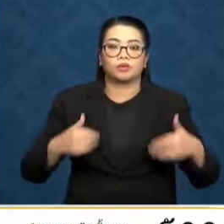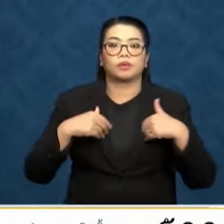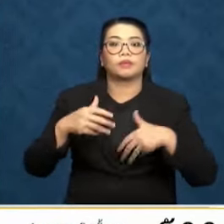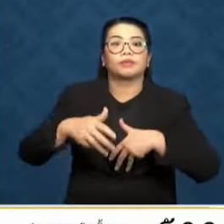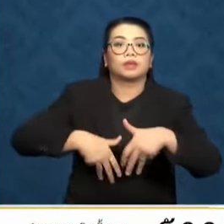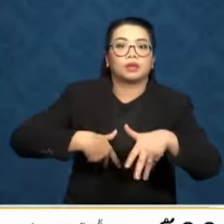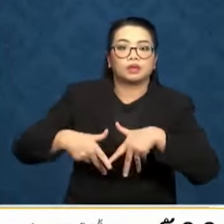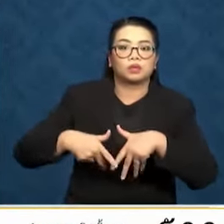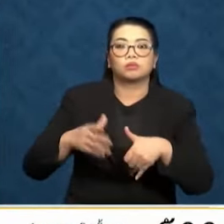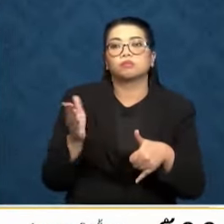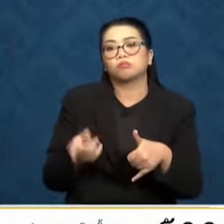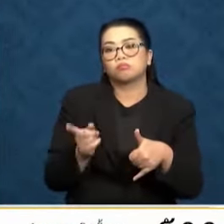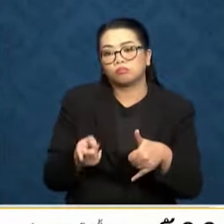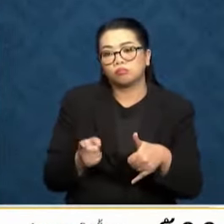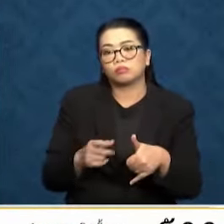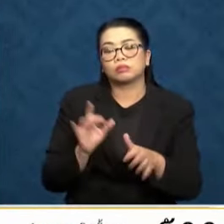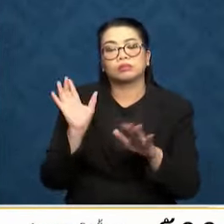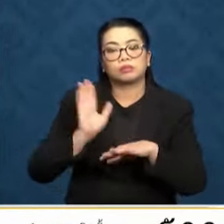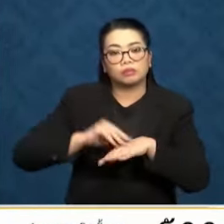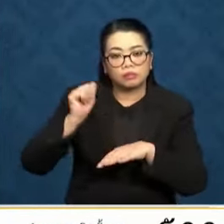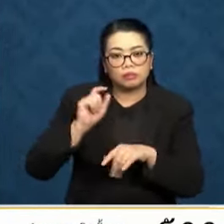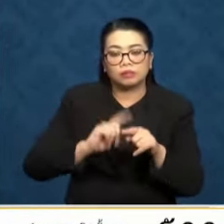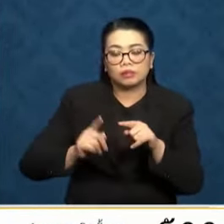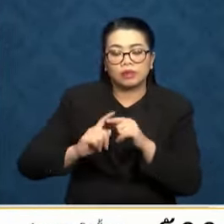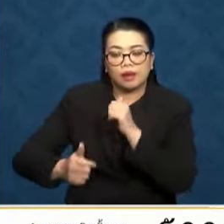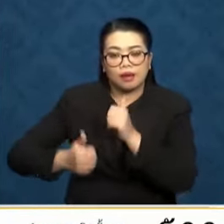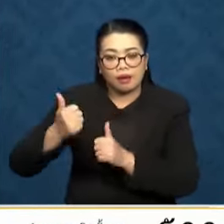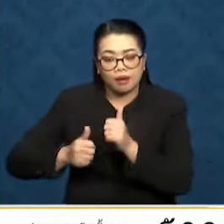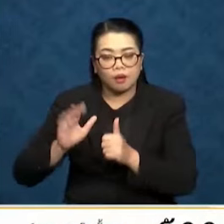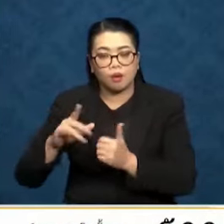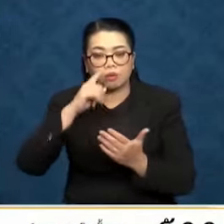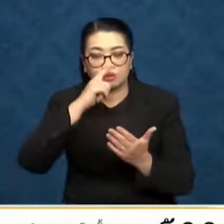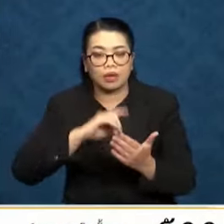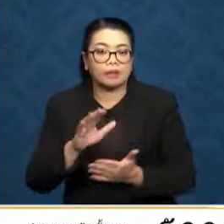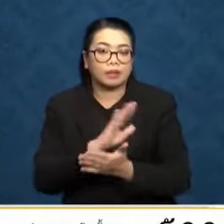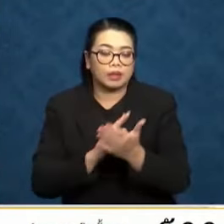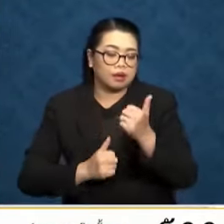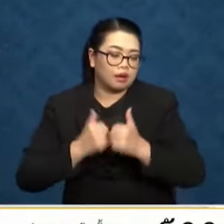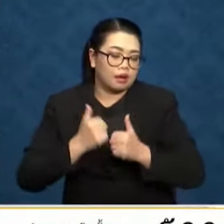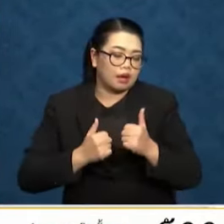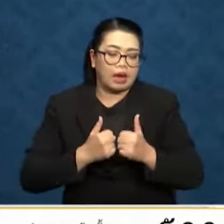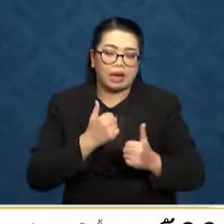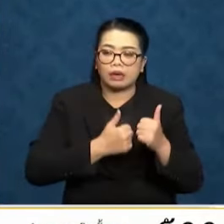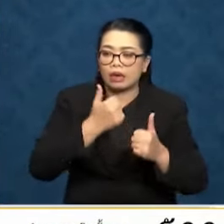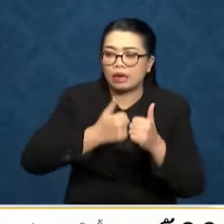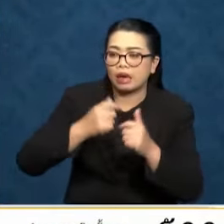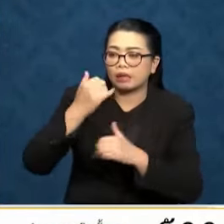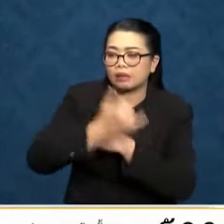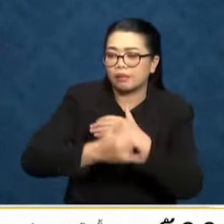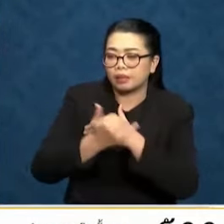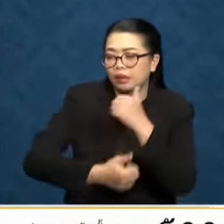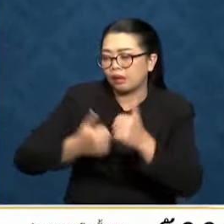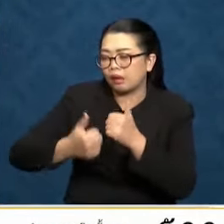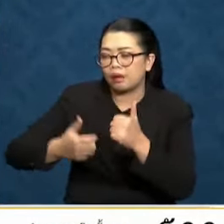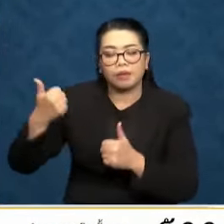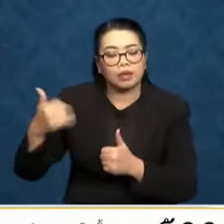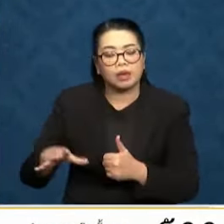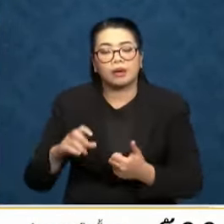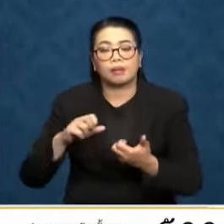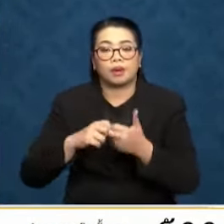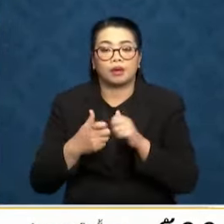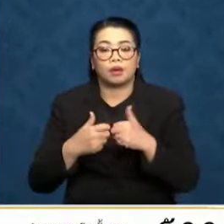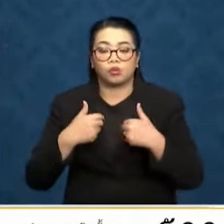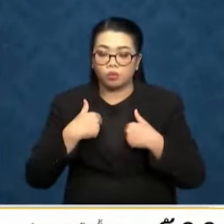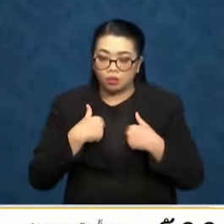ชนยังเหมือนเดิมศักยภาพการแข่งขันของประเทศก็ยังแข่งกับใครไม่ได้เหมือนเดิมปัญหามันก็อาจจะไม่ได้อยู่